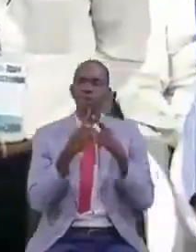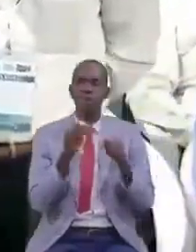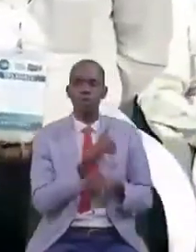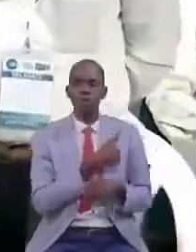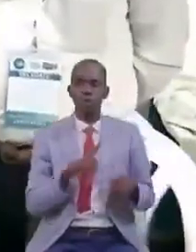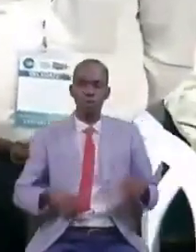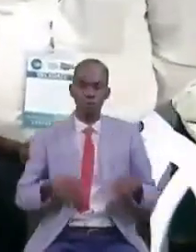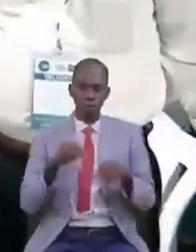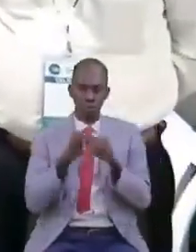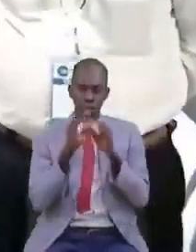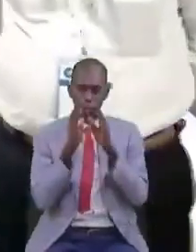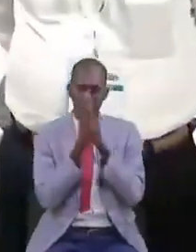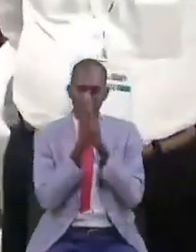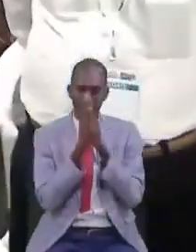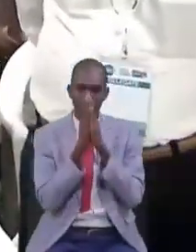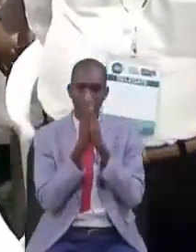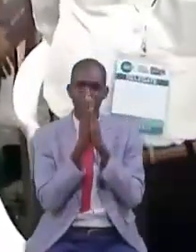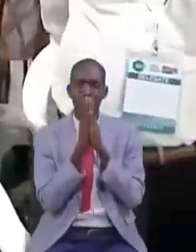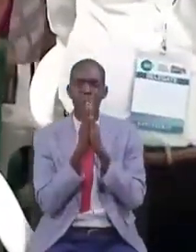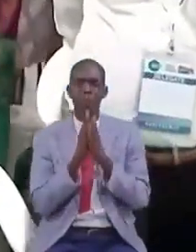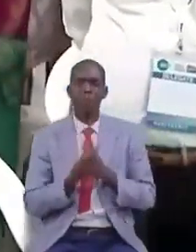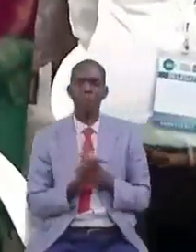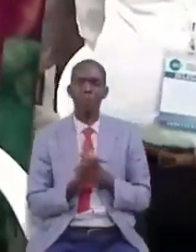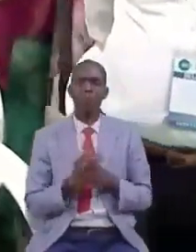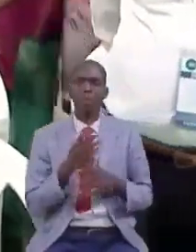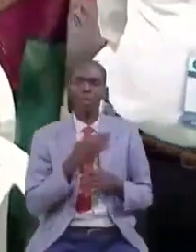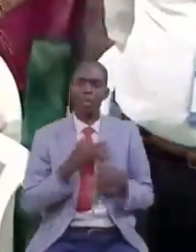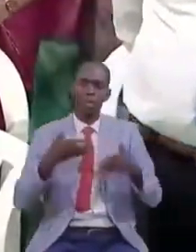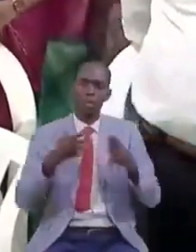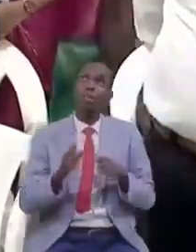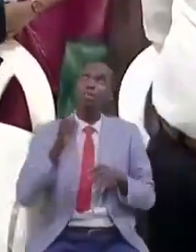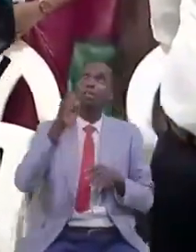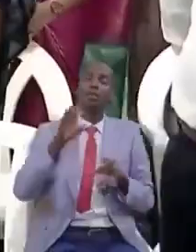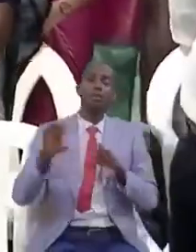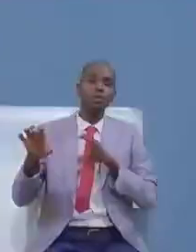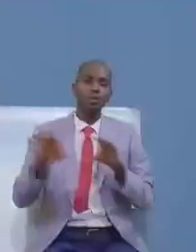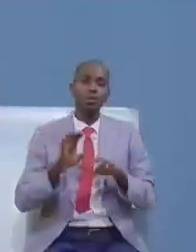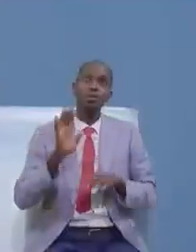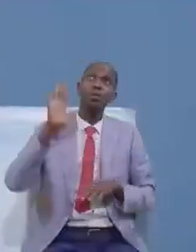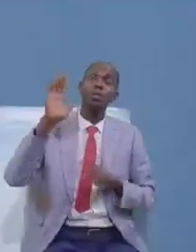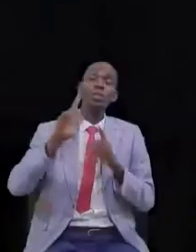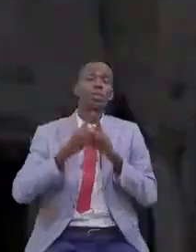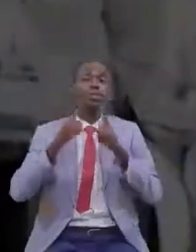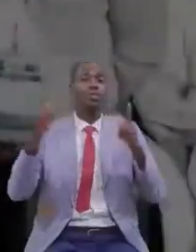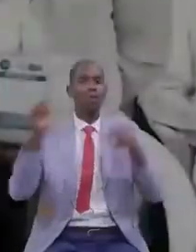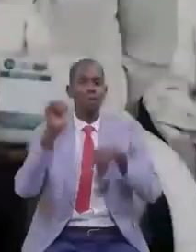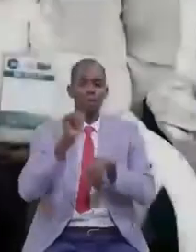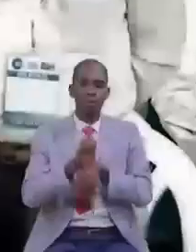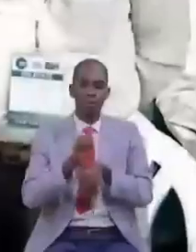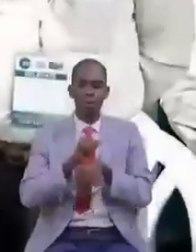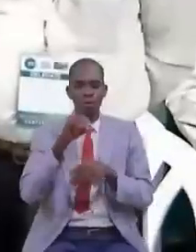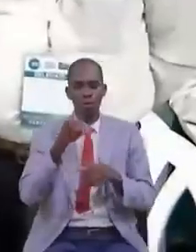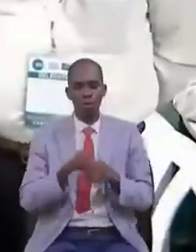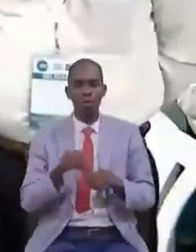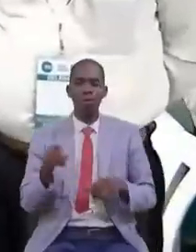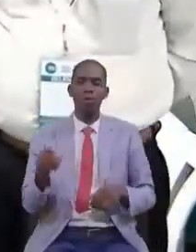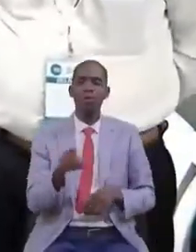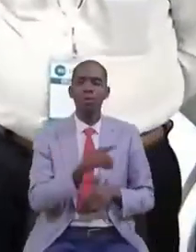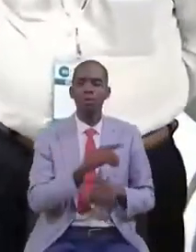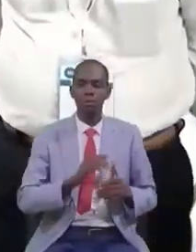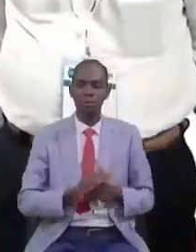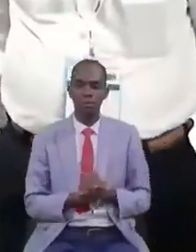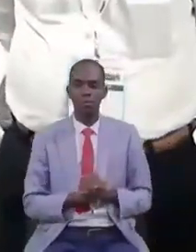prayer. ప్రభువుతో ప్రార్థనలో మాట్లాడండి. And let him do his great work in you. ఆయన తన గొప్ప కార్యం మీ